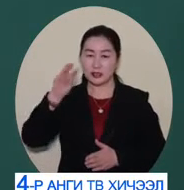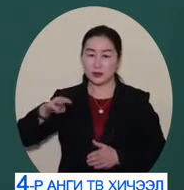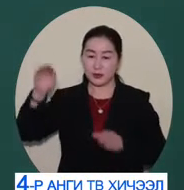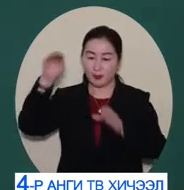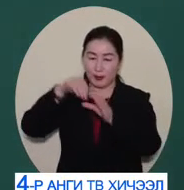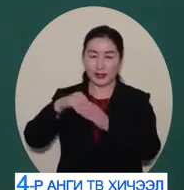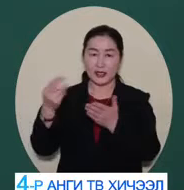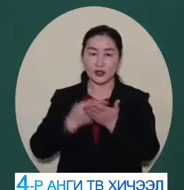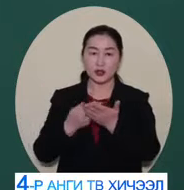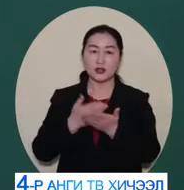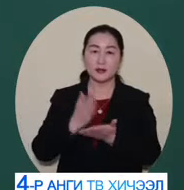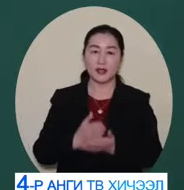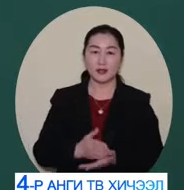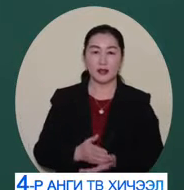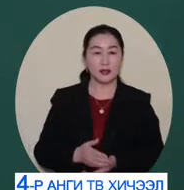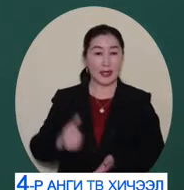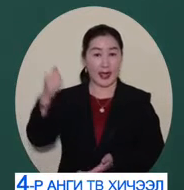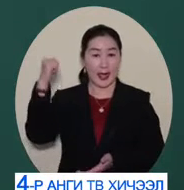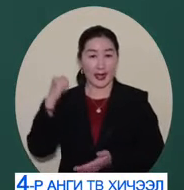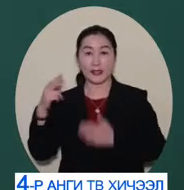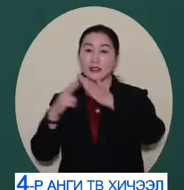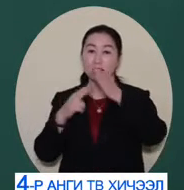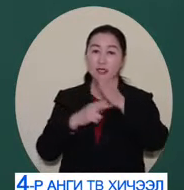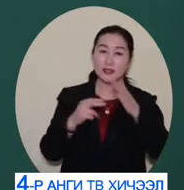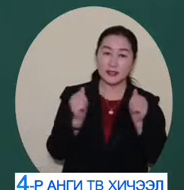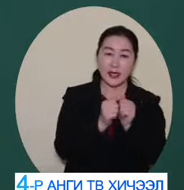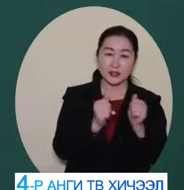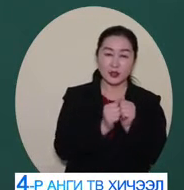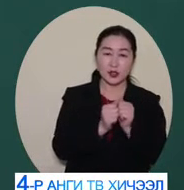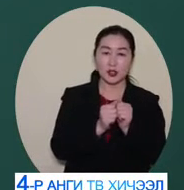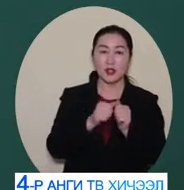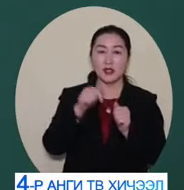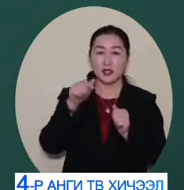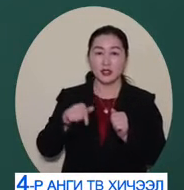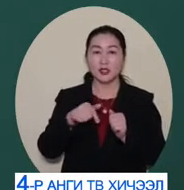За, тэгсэн чинь охин болохоор энэ зайг